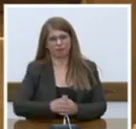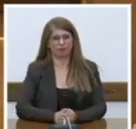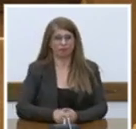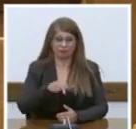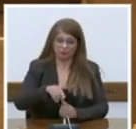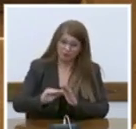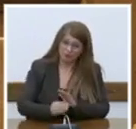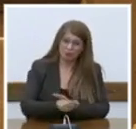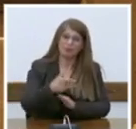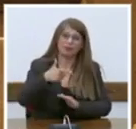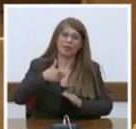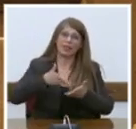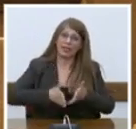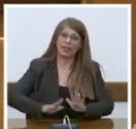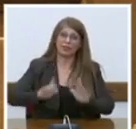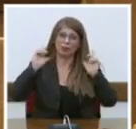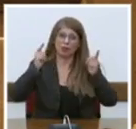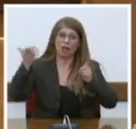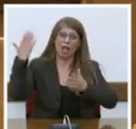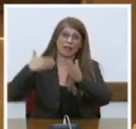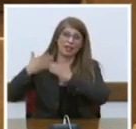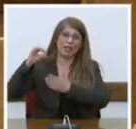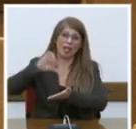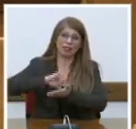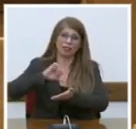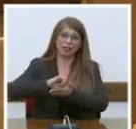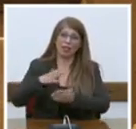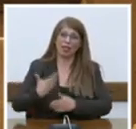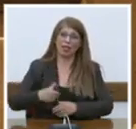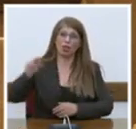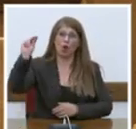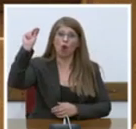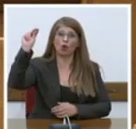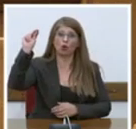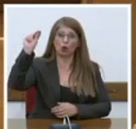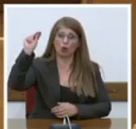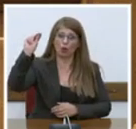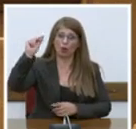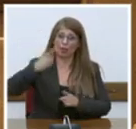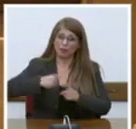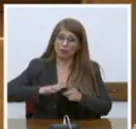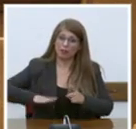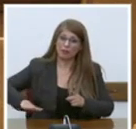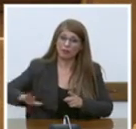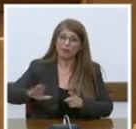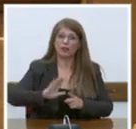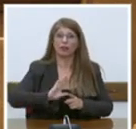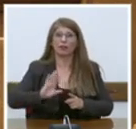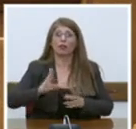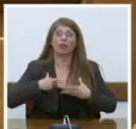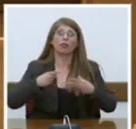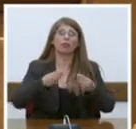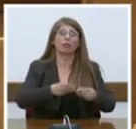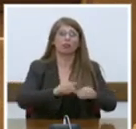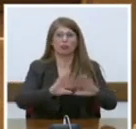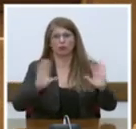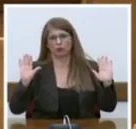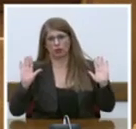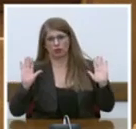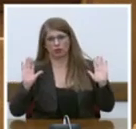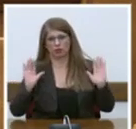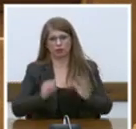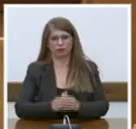την αρχαία Αθήνα, οι πρόγονοί μας έδιναν τον όρκο και την πατρίδα ούκ ελάσο παραδώσω. Πλοίο δε